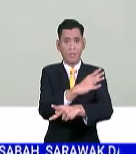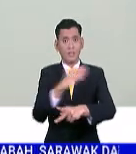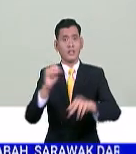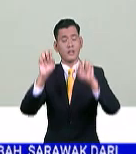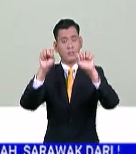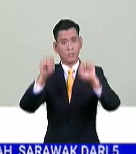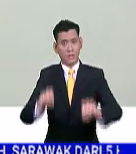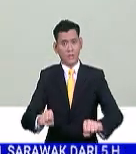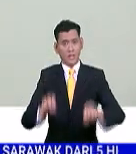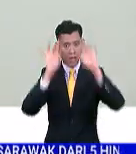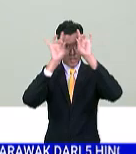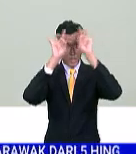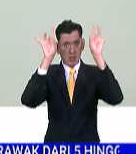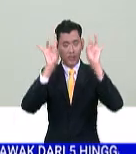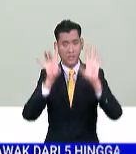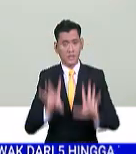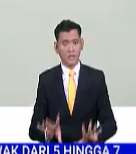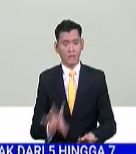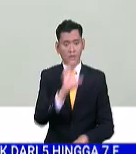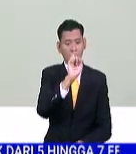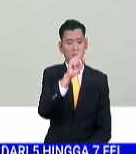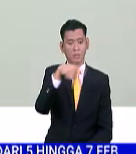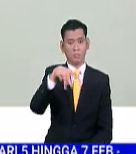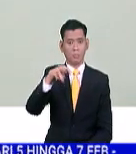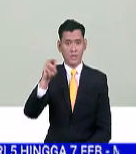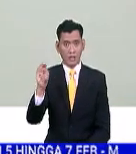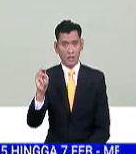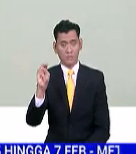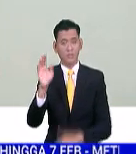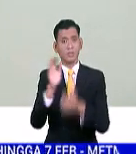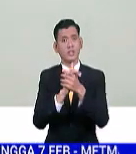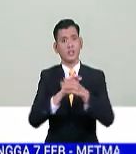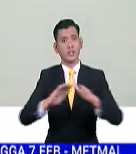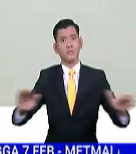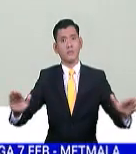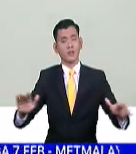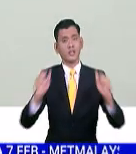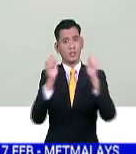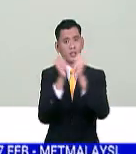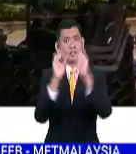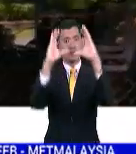dapat menduduki peperiksaan dalam keadaan yang selamat dan teratur.